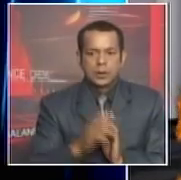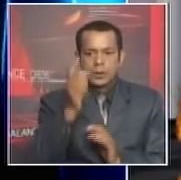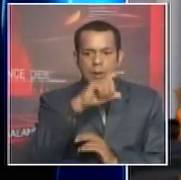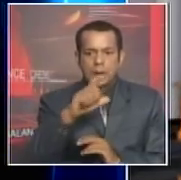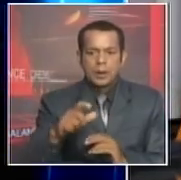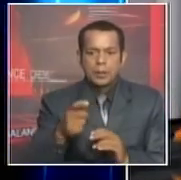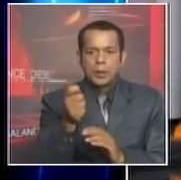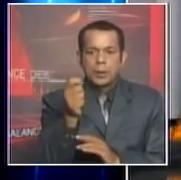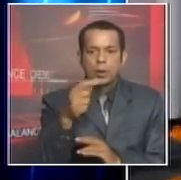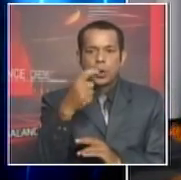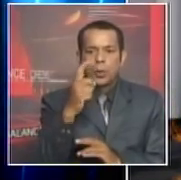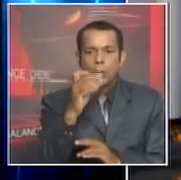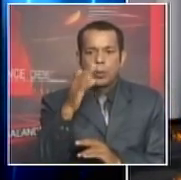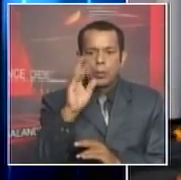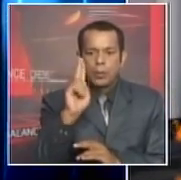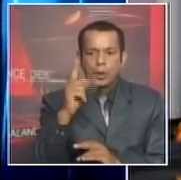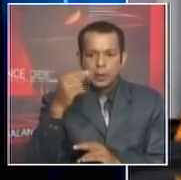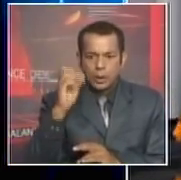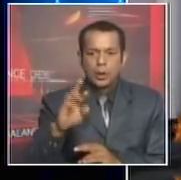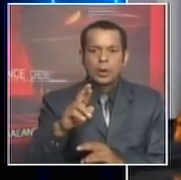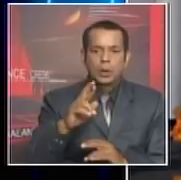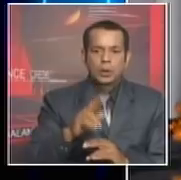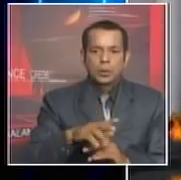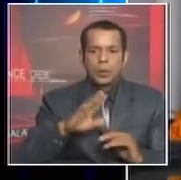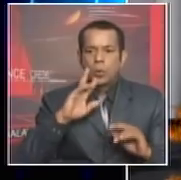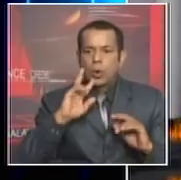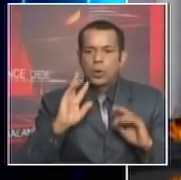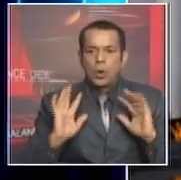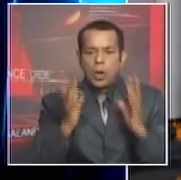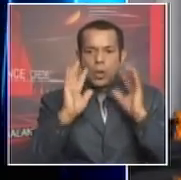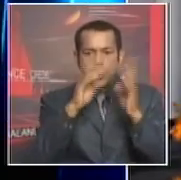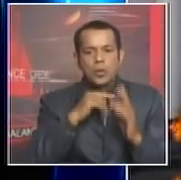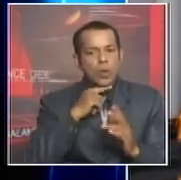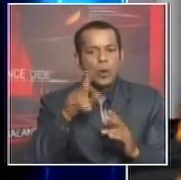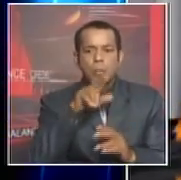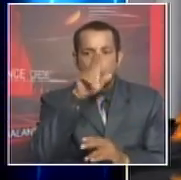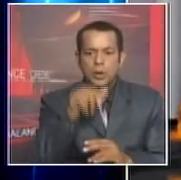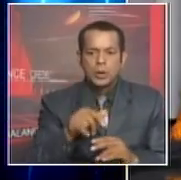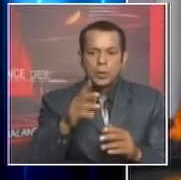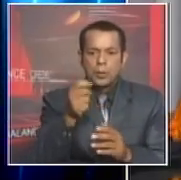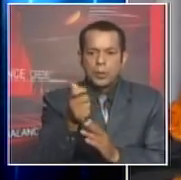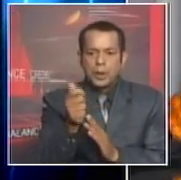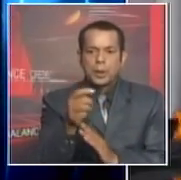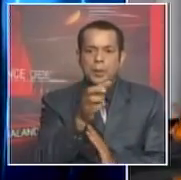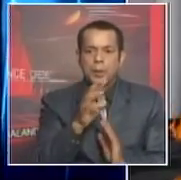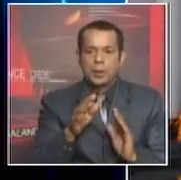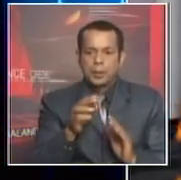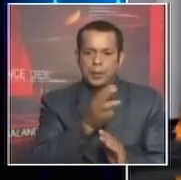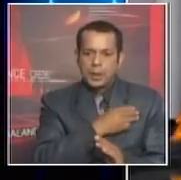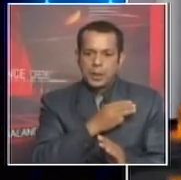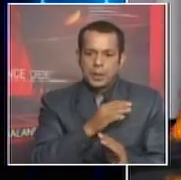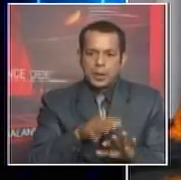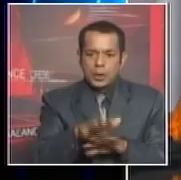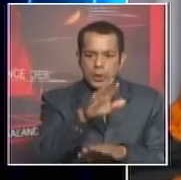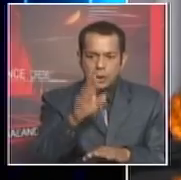नेपाल राष्ट्र ब्याङ्कका गभर्नर चिरञ्जीवी नेपालले जथाभावी नबोल्न व्यवसायी र ब्याङ्कर्सहरूलाई चेतावनी दिनुभएको छ। ब्याङ्कर्स एसोसिएसन